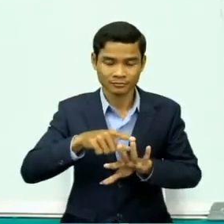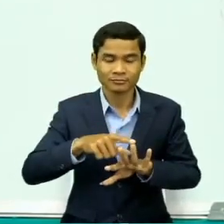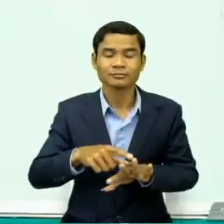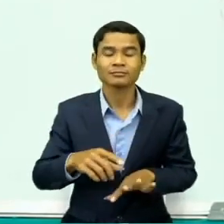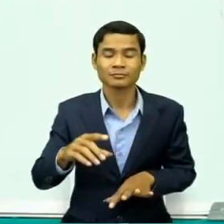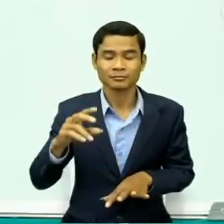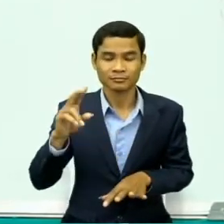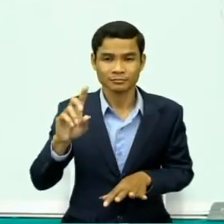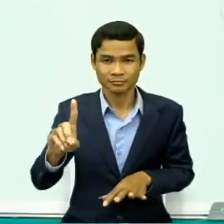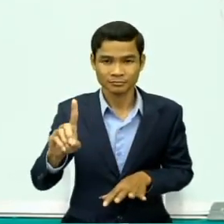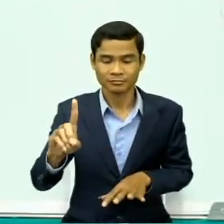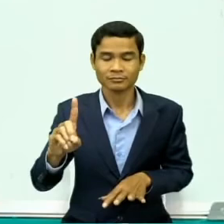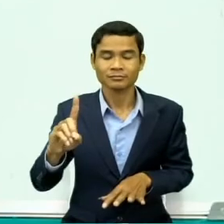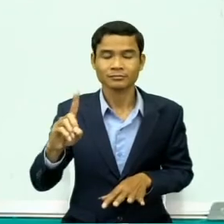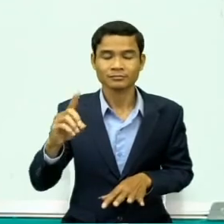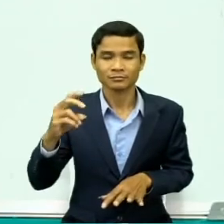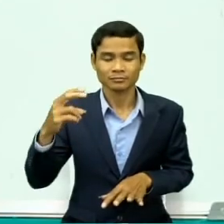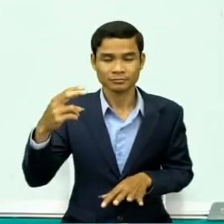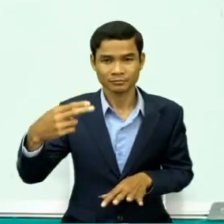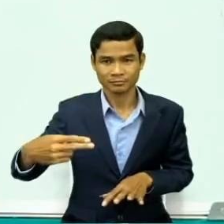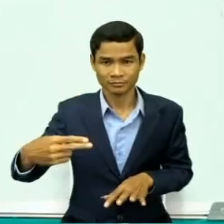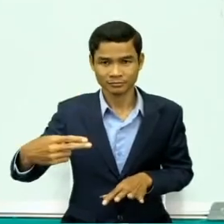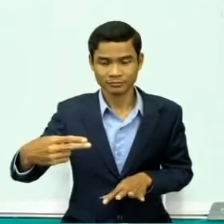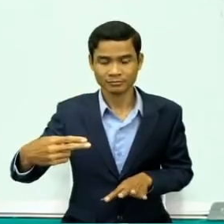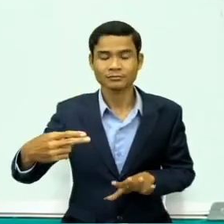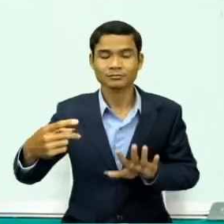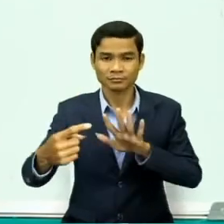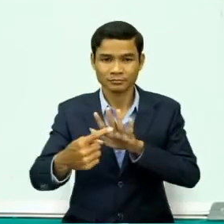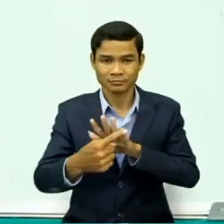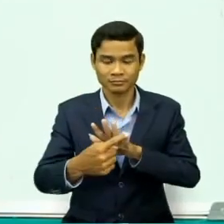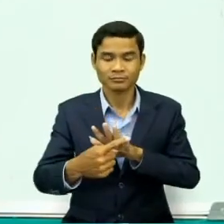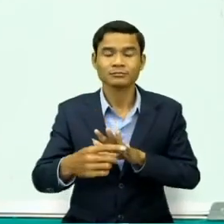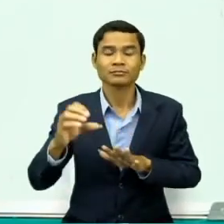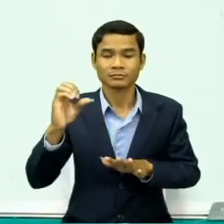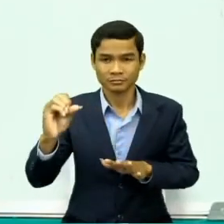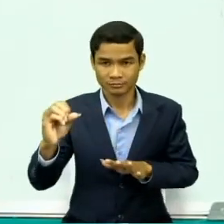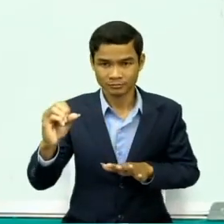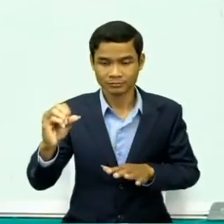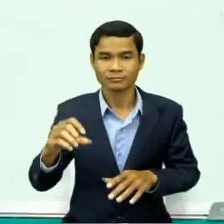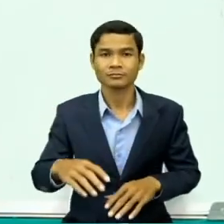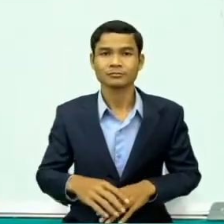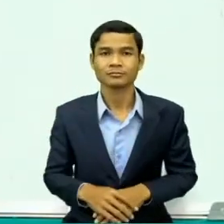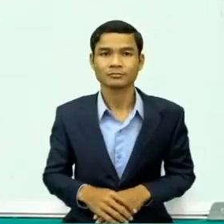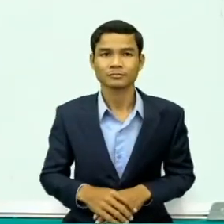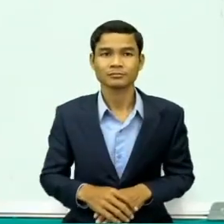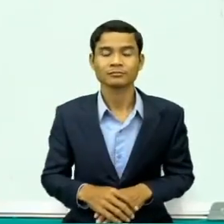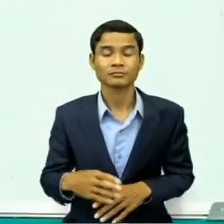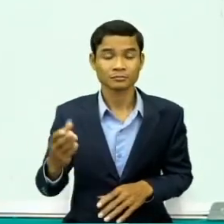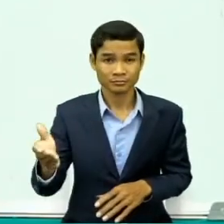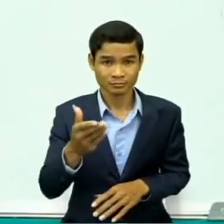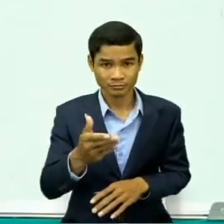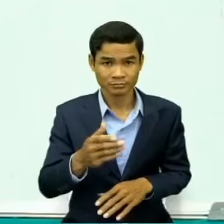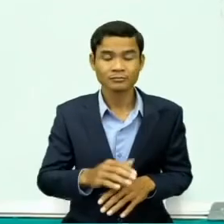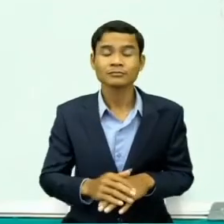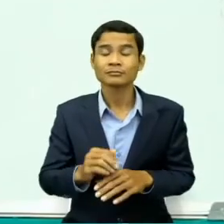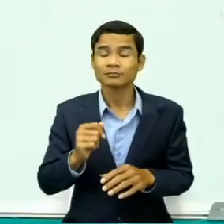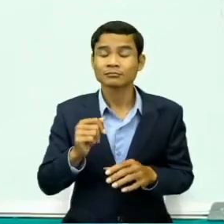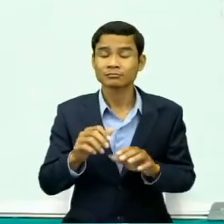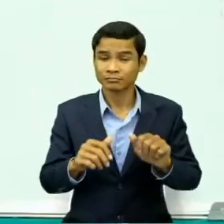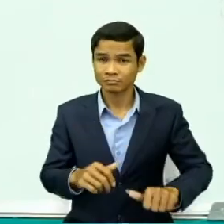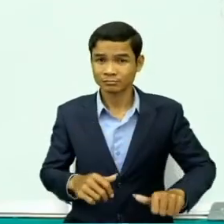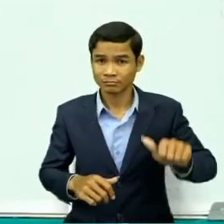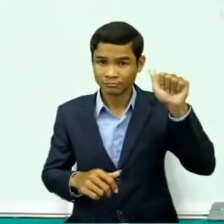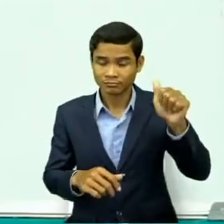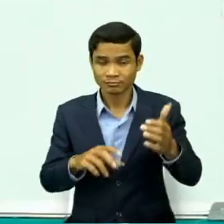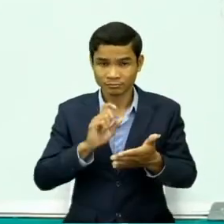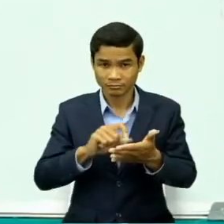tọ. Phá chân ổ sở á nâng lờ. Chài lời con lực đá chân uốn. Con